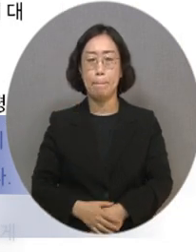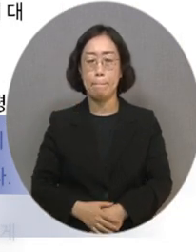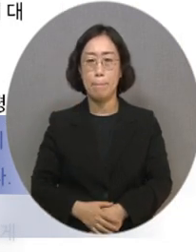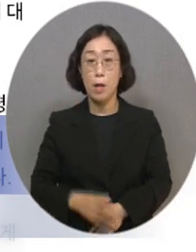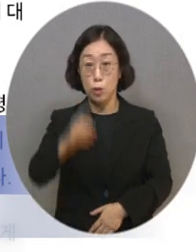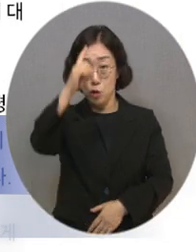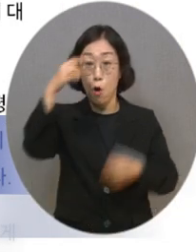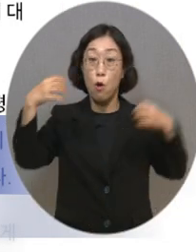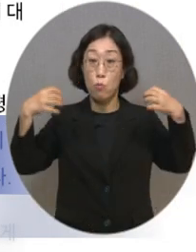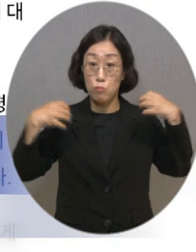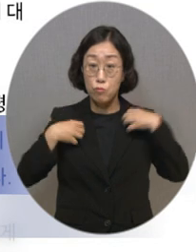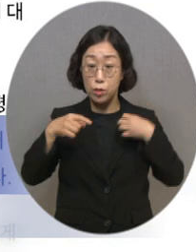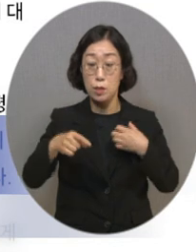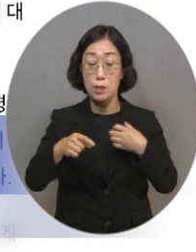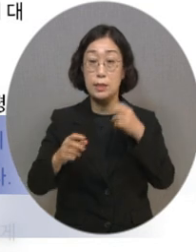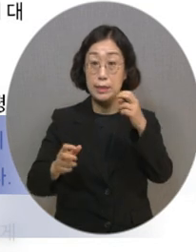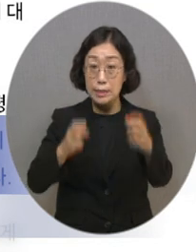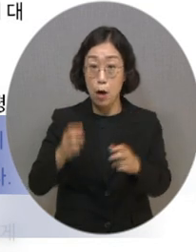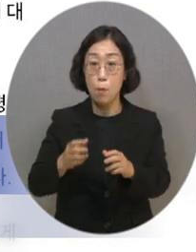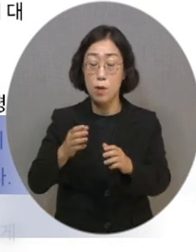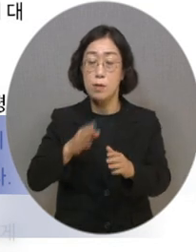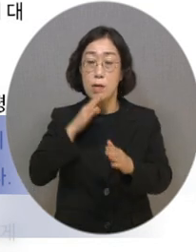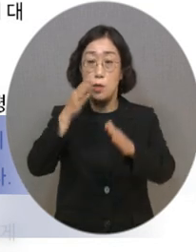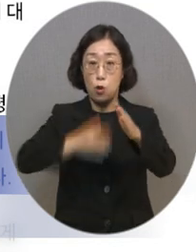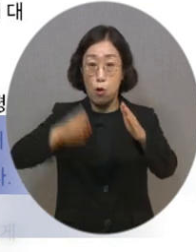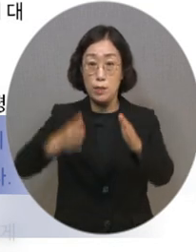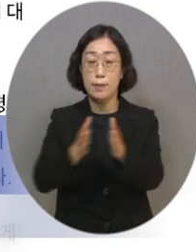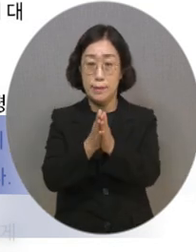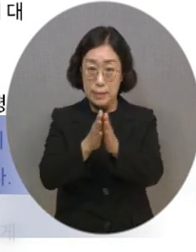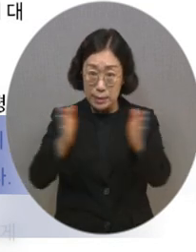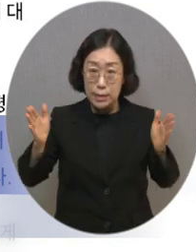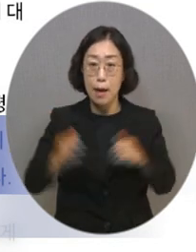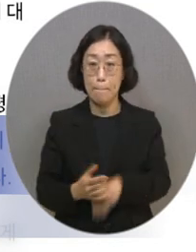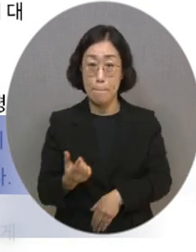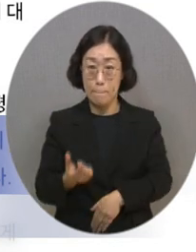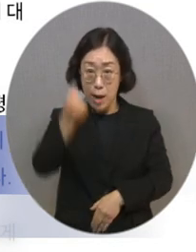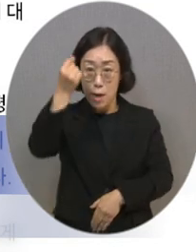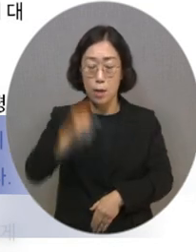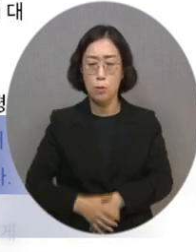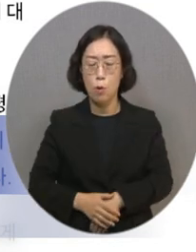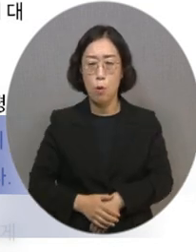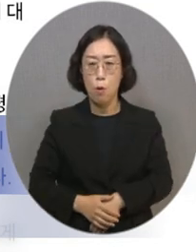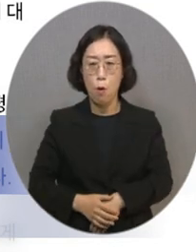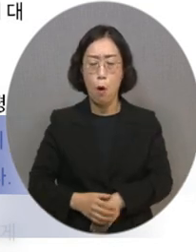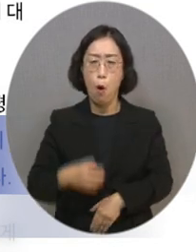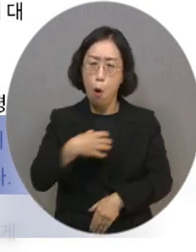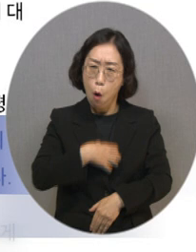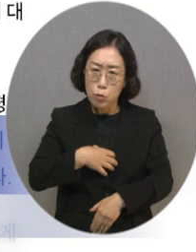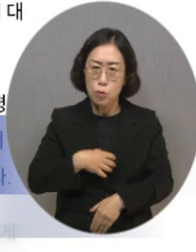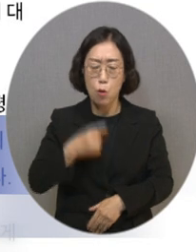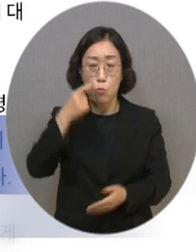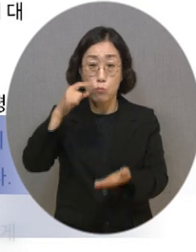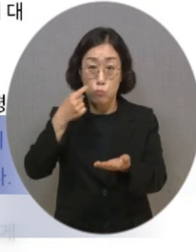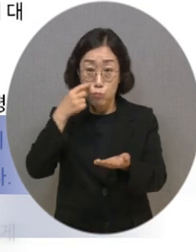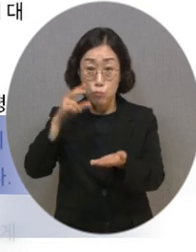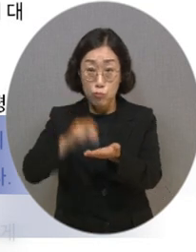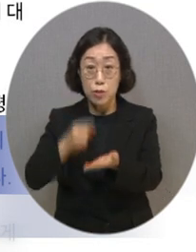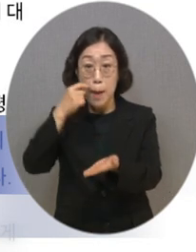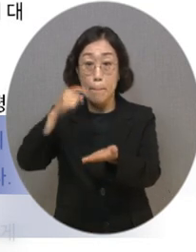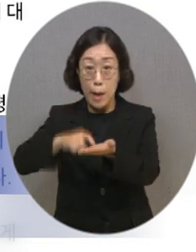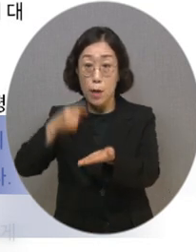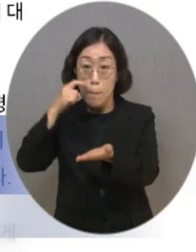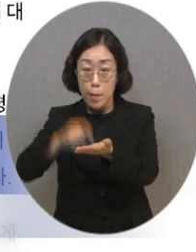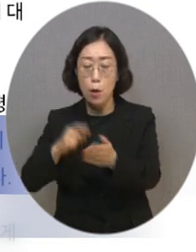정부는 해당 사업을 본 사업으로 조속히 추진하고 시범 사업에서 드러난 우려 사항들을 단계적으로